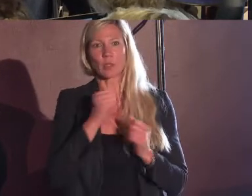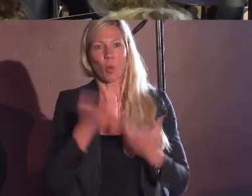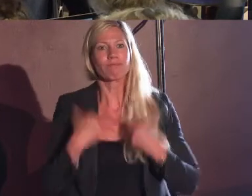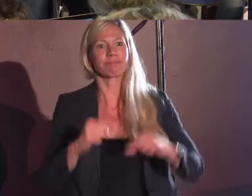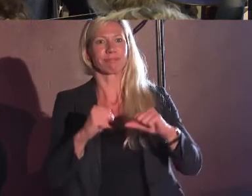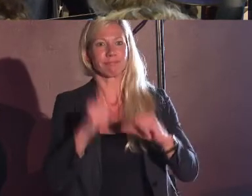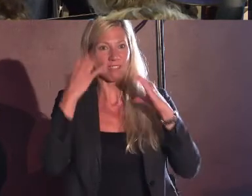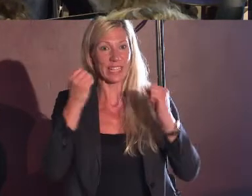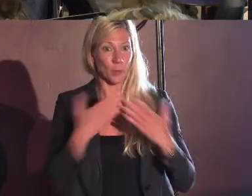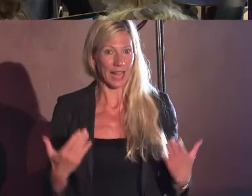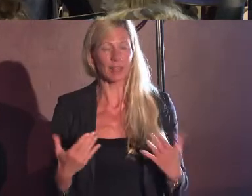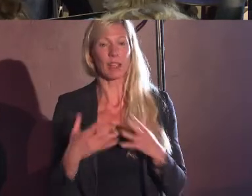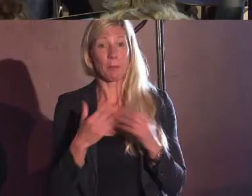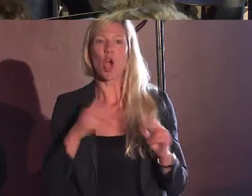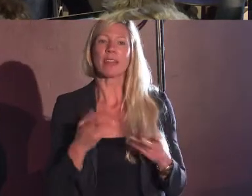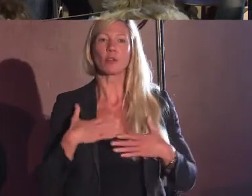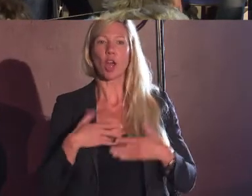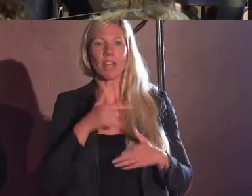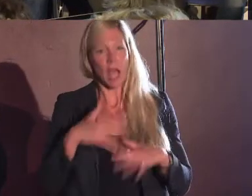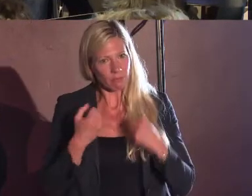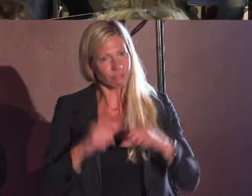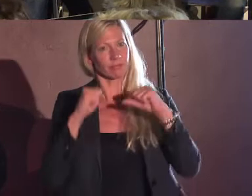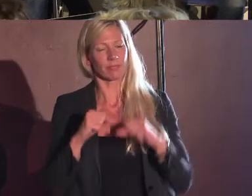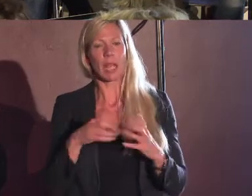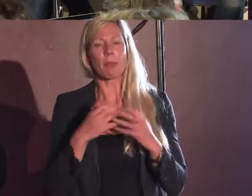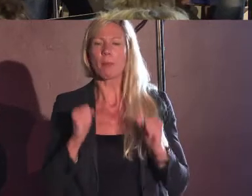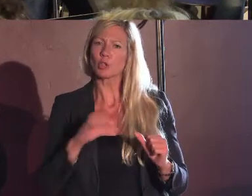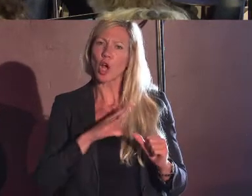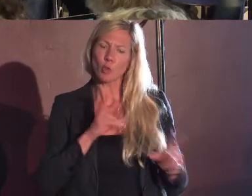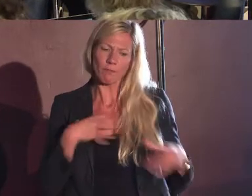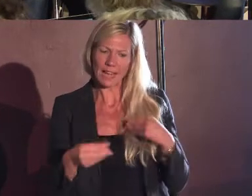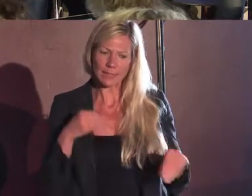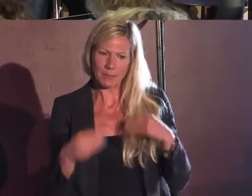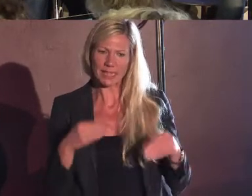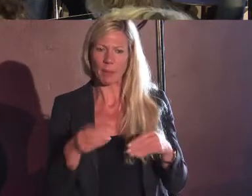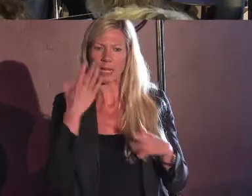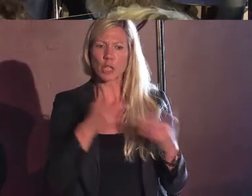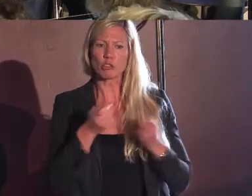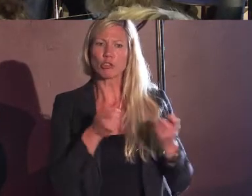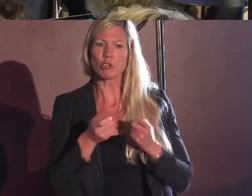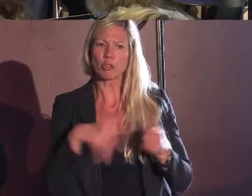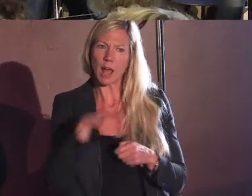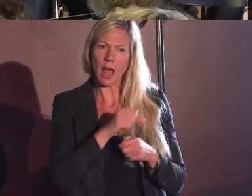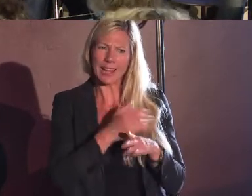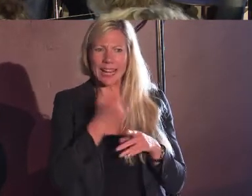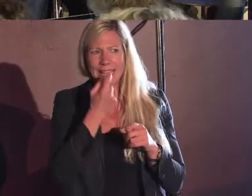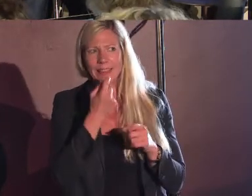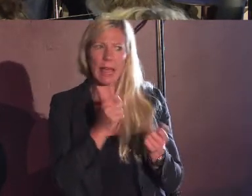jag är väldigt glad att vi gjorde det. Och att man har den flexibiliteten att kunna styra allt eftersom. Och då är ju